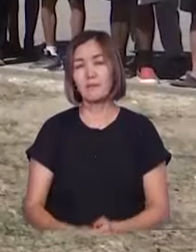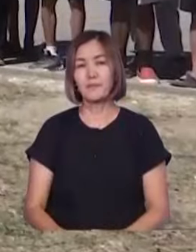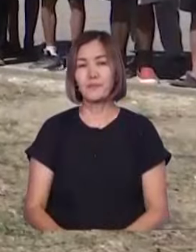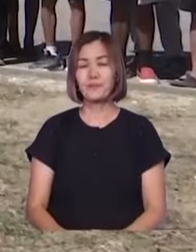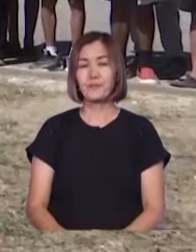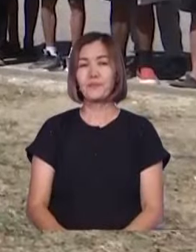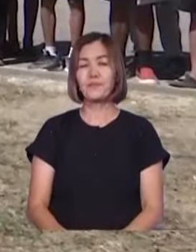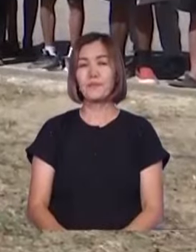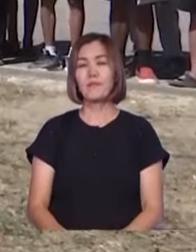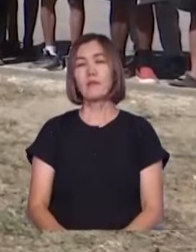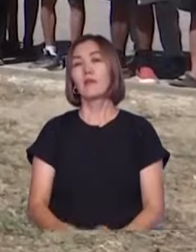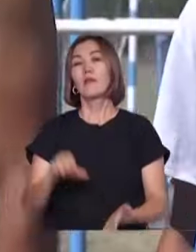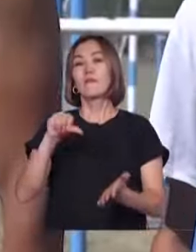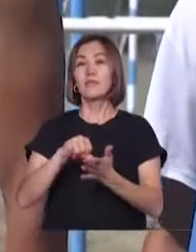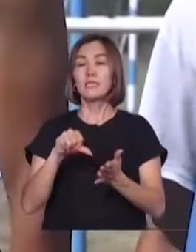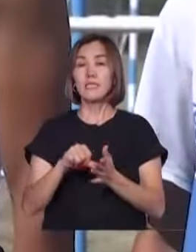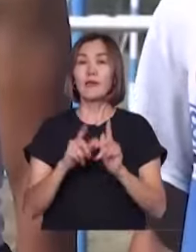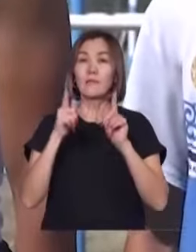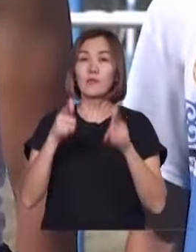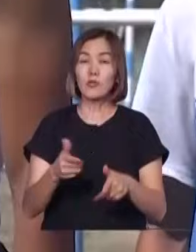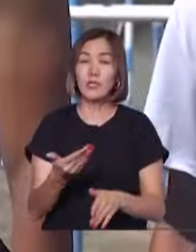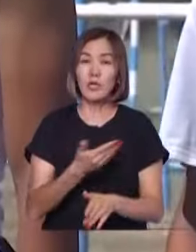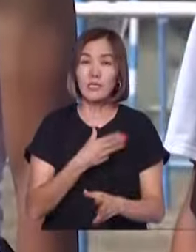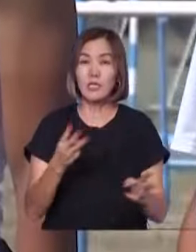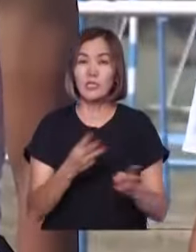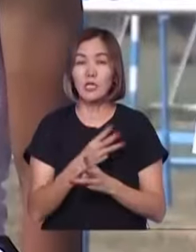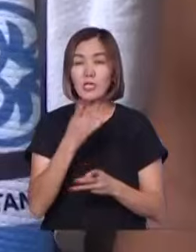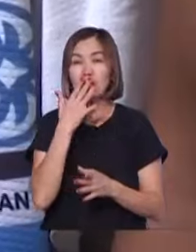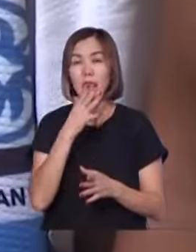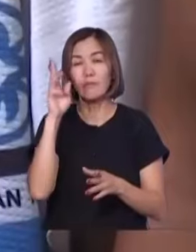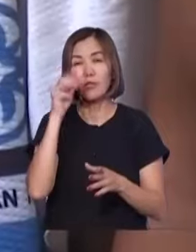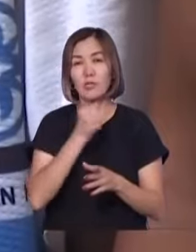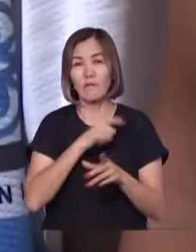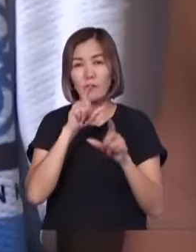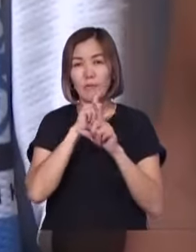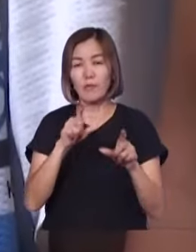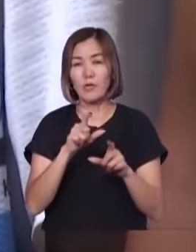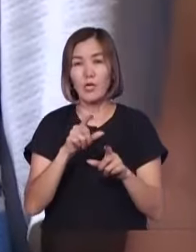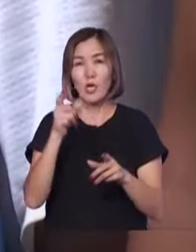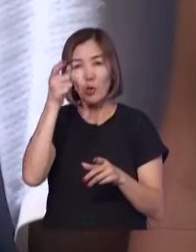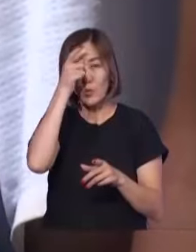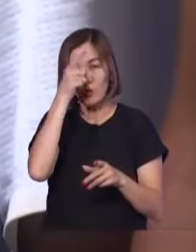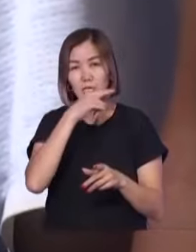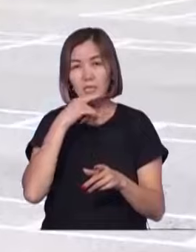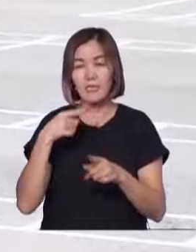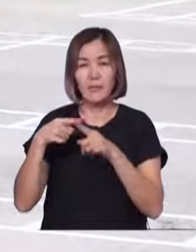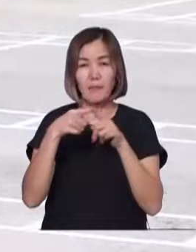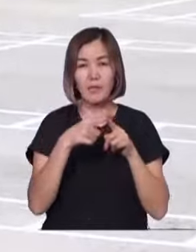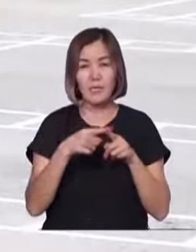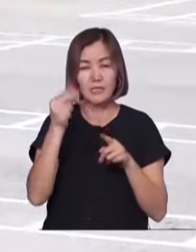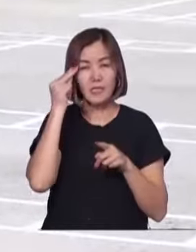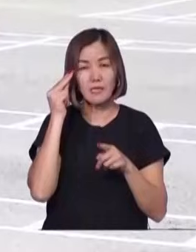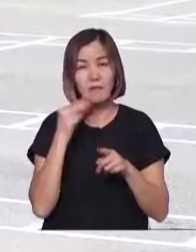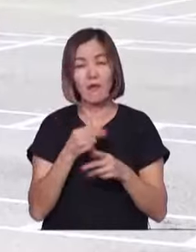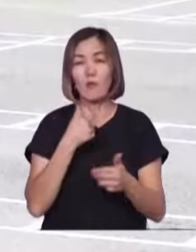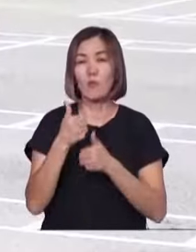отметим что в числе абитуриентов имеются и те кто намерен поступить в зарубежные военные ВУЗы таких стран как Турция Россия Белоруссия и Китай